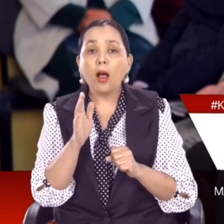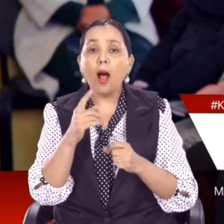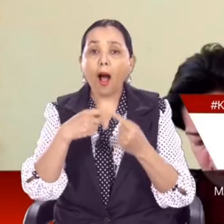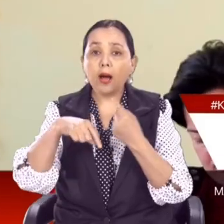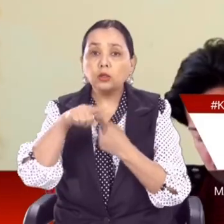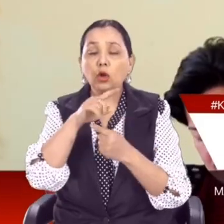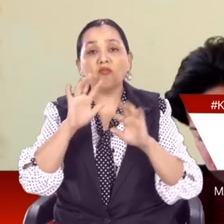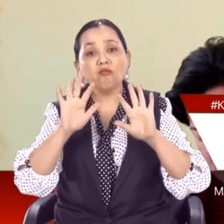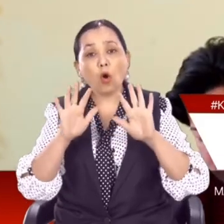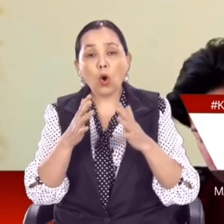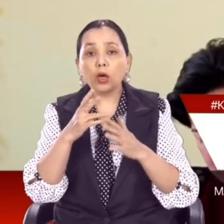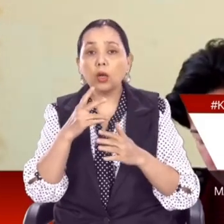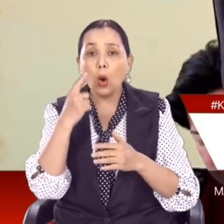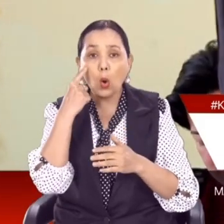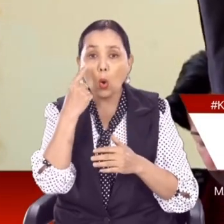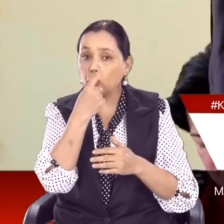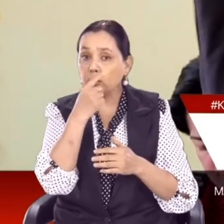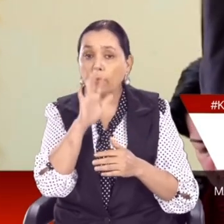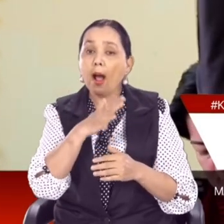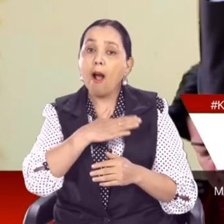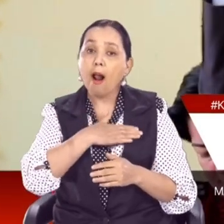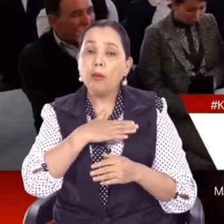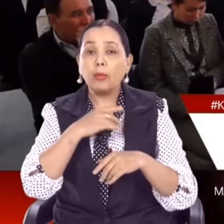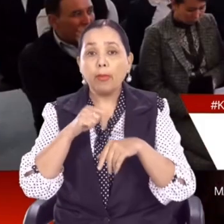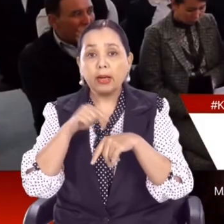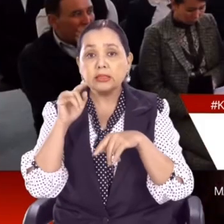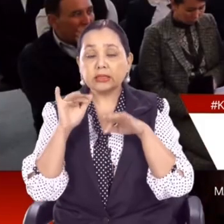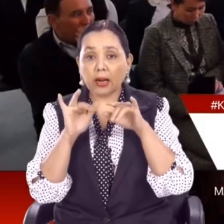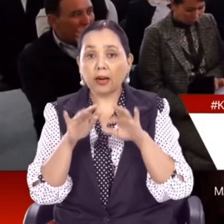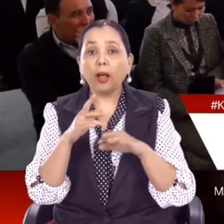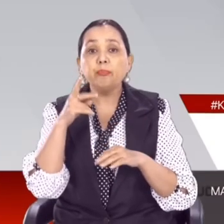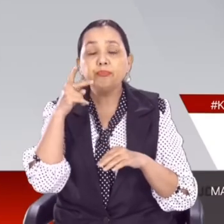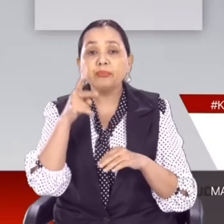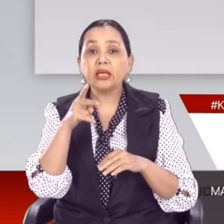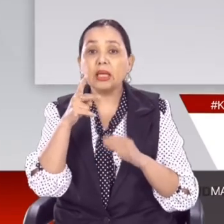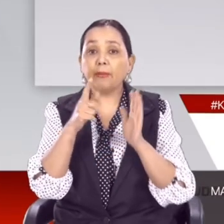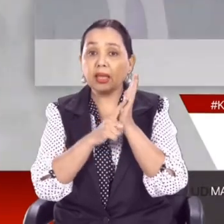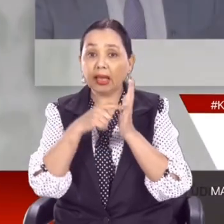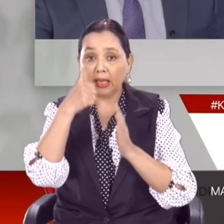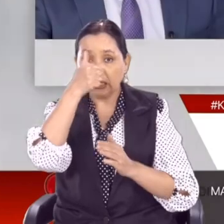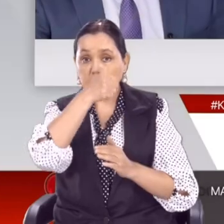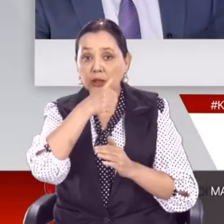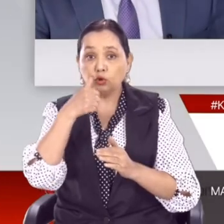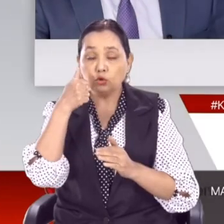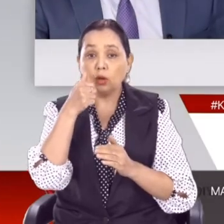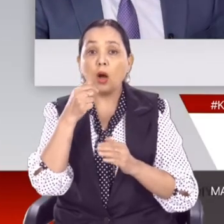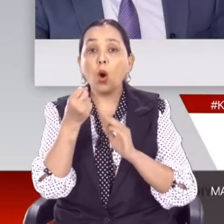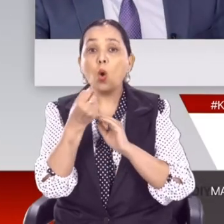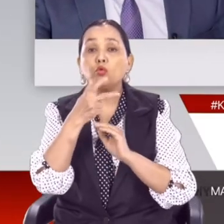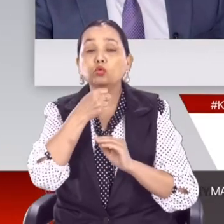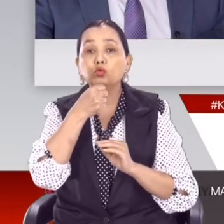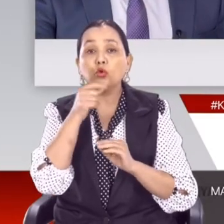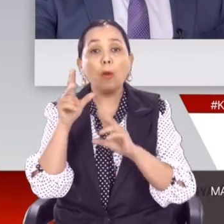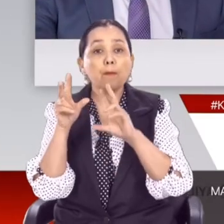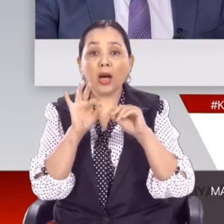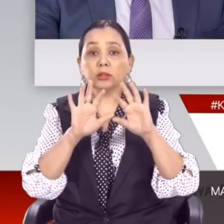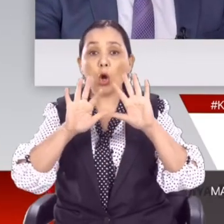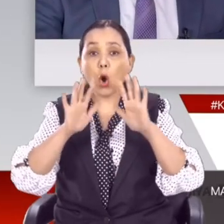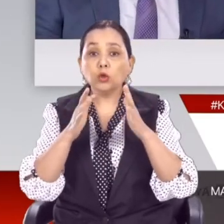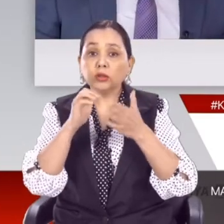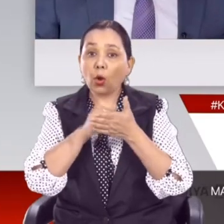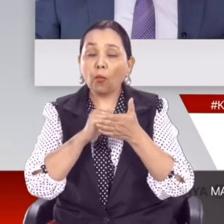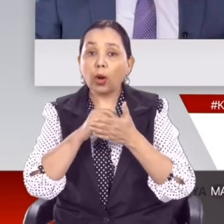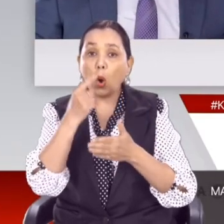bo'lgan atrofdagi voqealarni ko'zi bilan emas, qalbi bilan his qiladi. 2007-yilda 13 yoshda